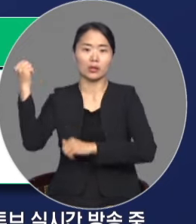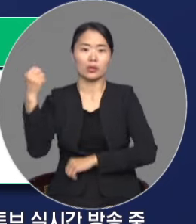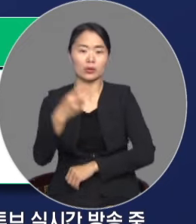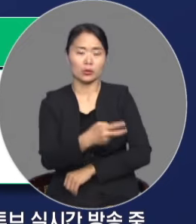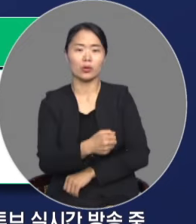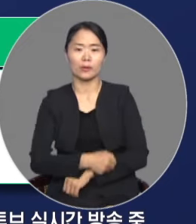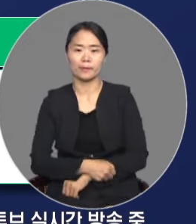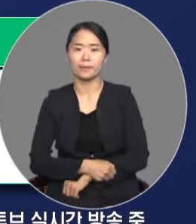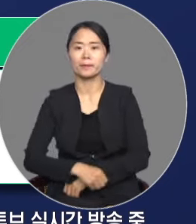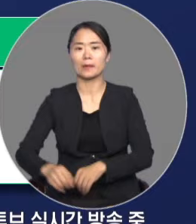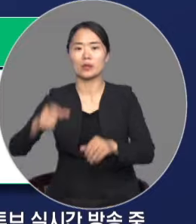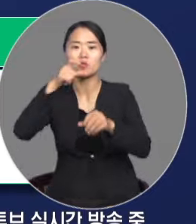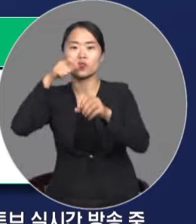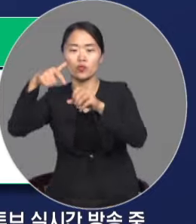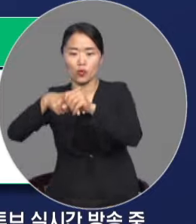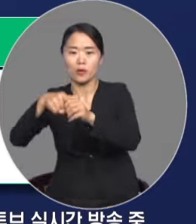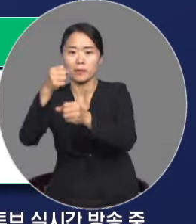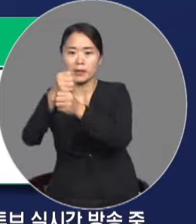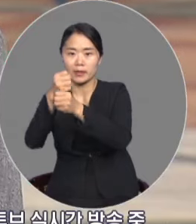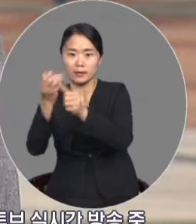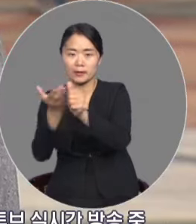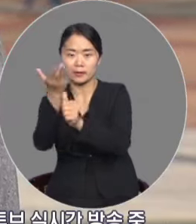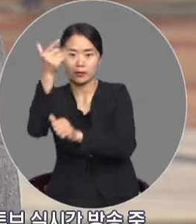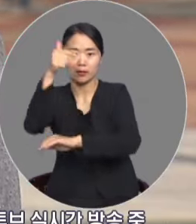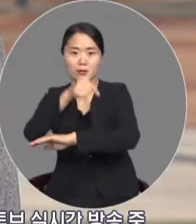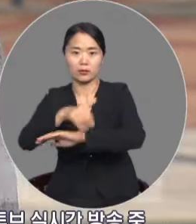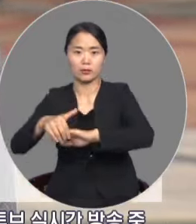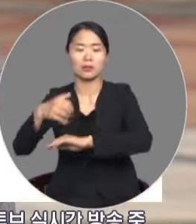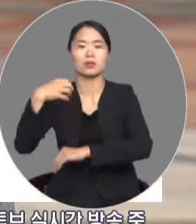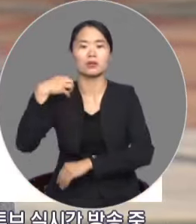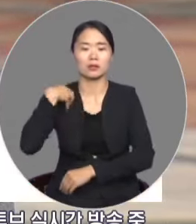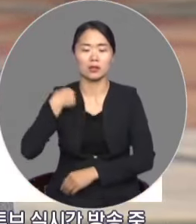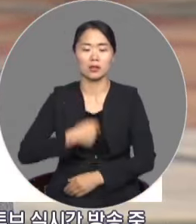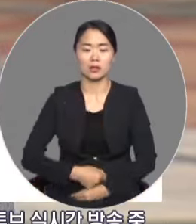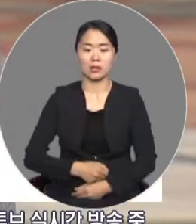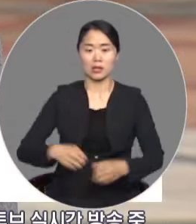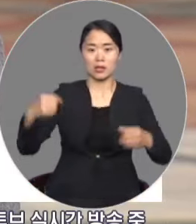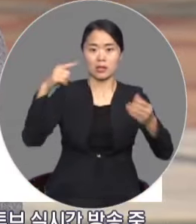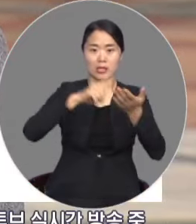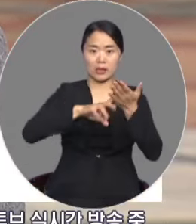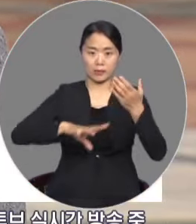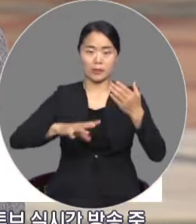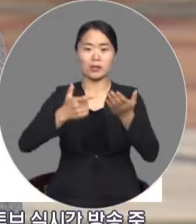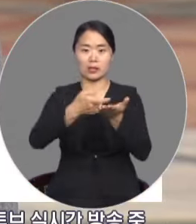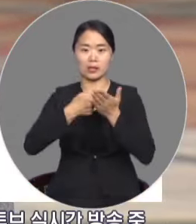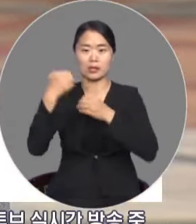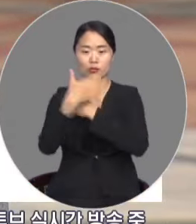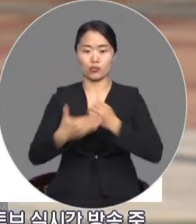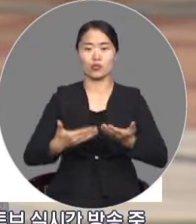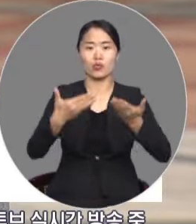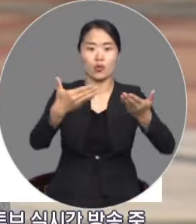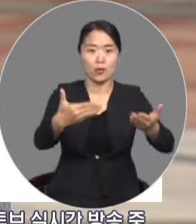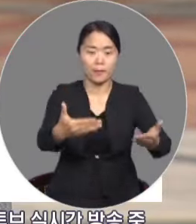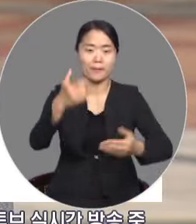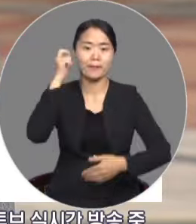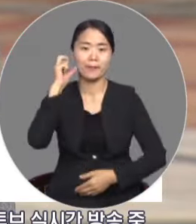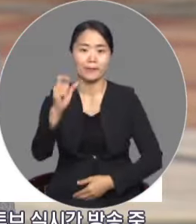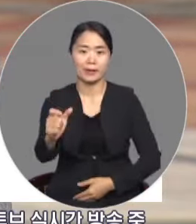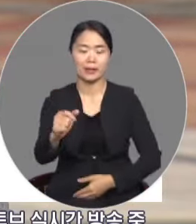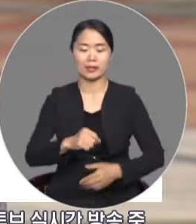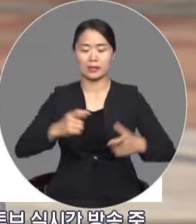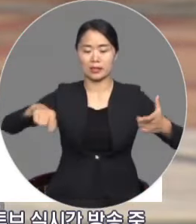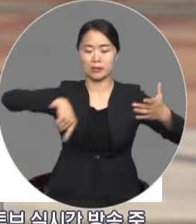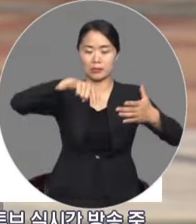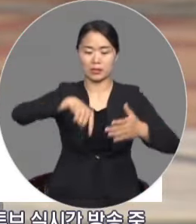생산하고 양산하는 역할을 맡게 됩니다. 강력한 세제 혜택으로 인해서 저희 지역 내의 기업들의